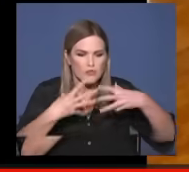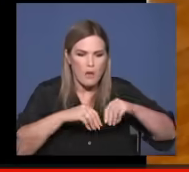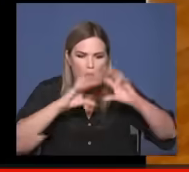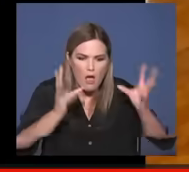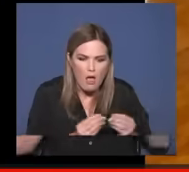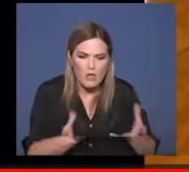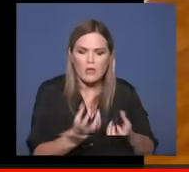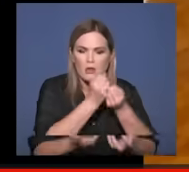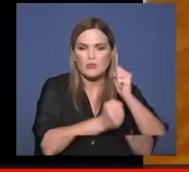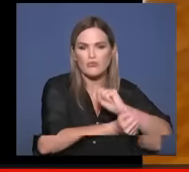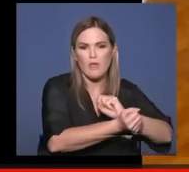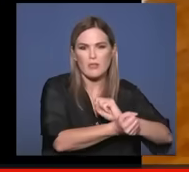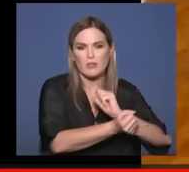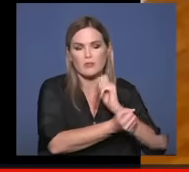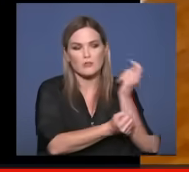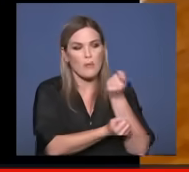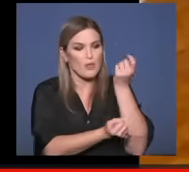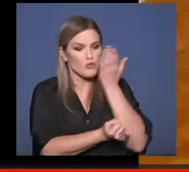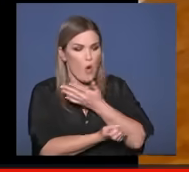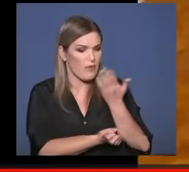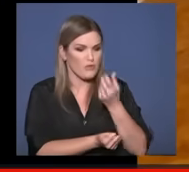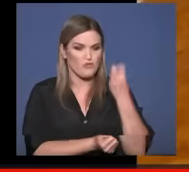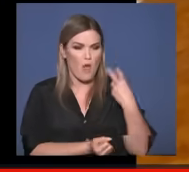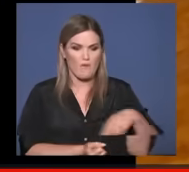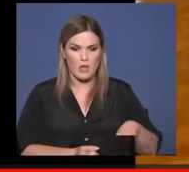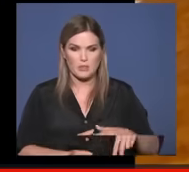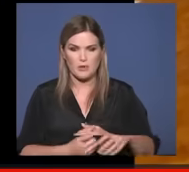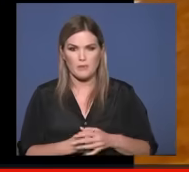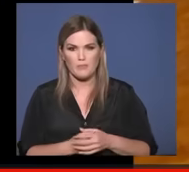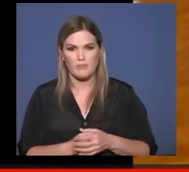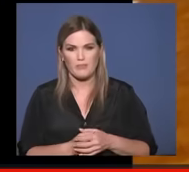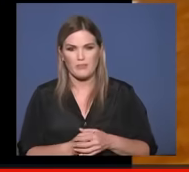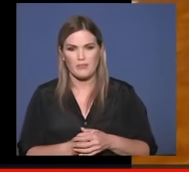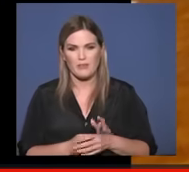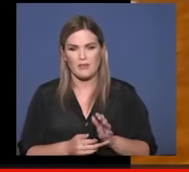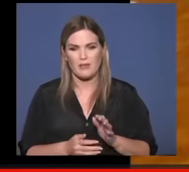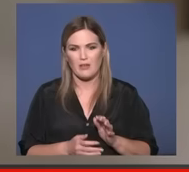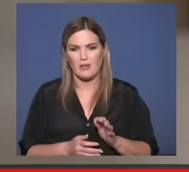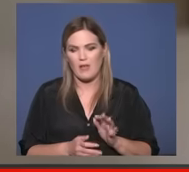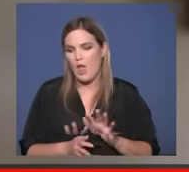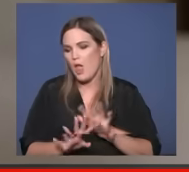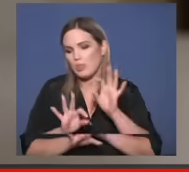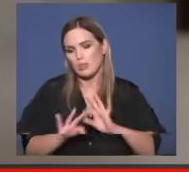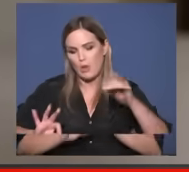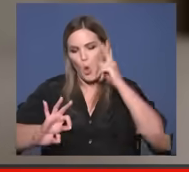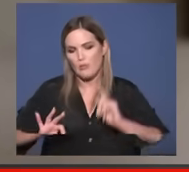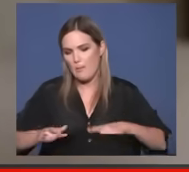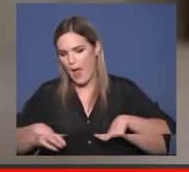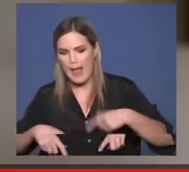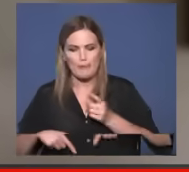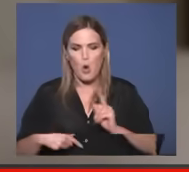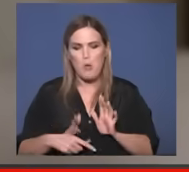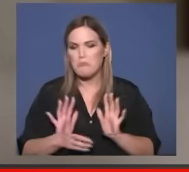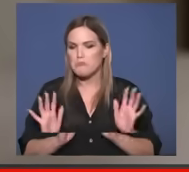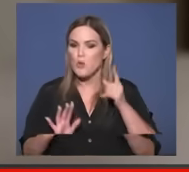בשבת השחורה לפני שבועיים וחצי? אין אינדיקציה על חיים או לא. אנחנו יודעים